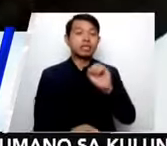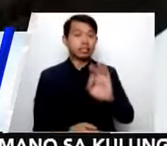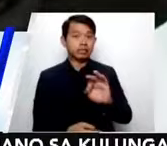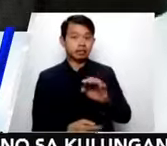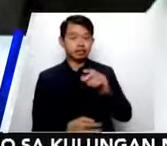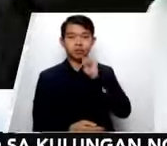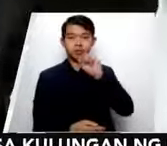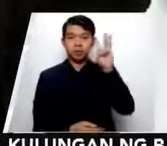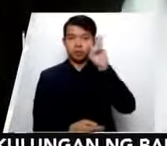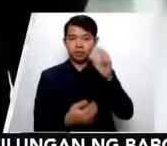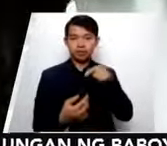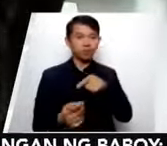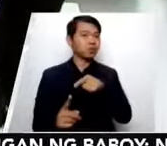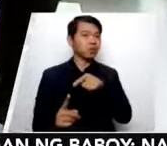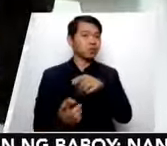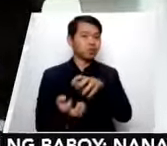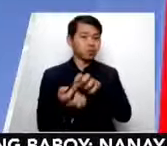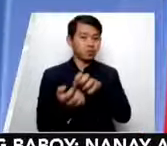Hwag na itong